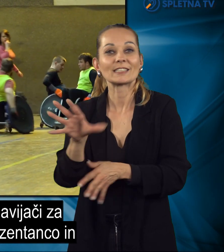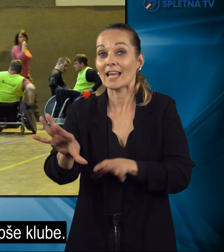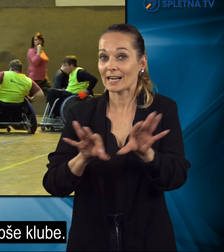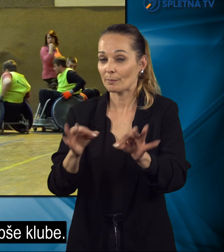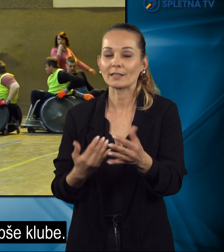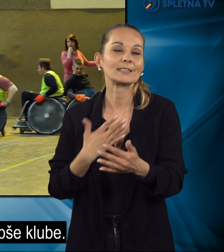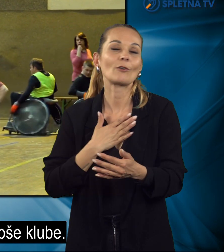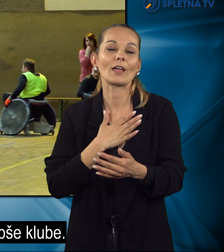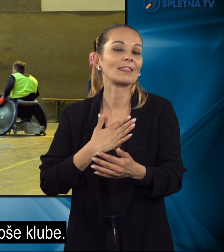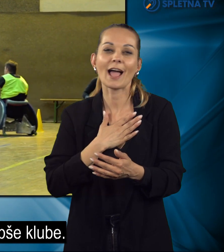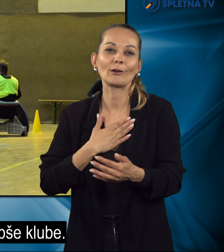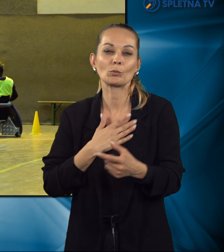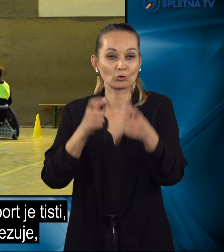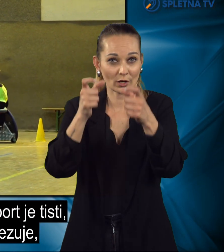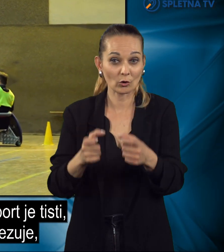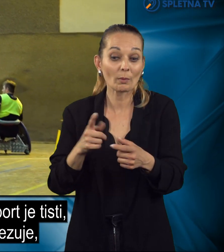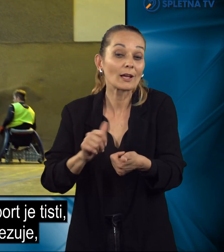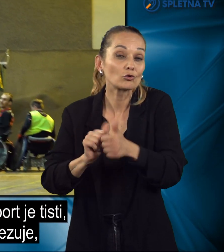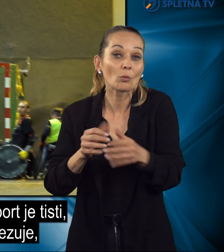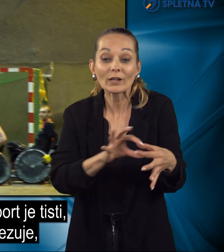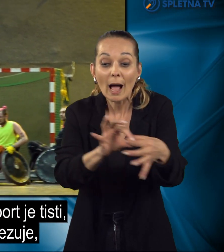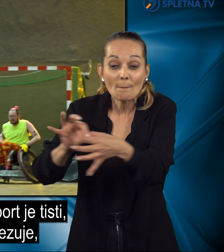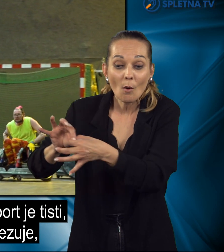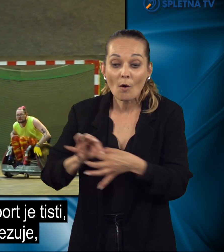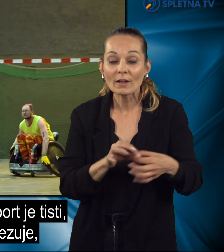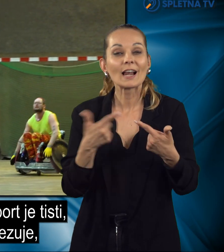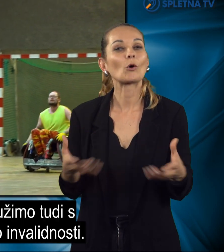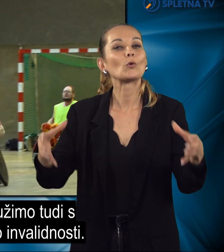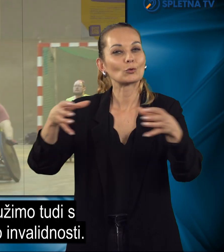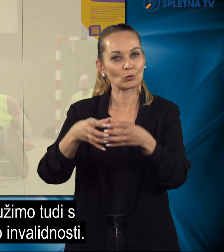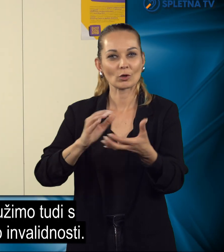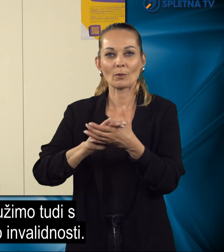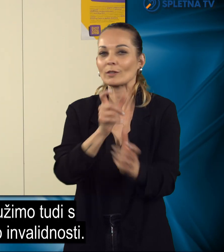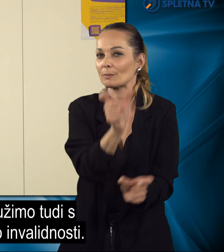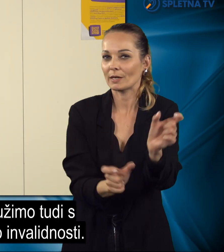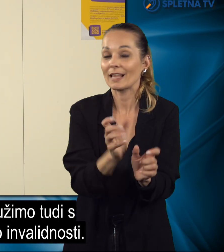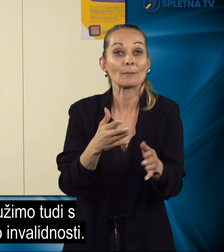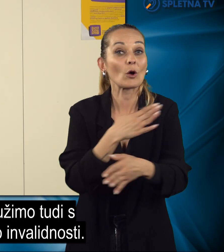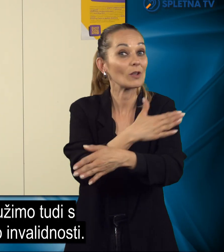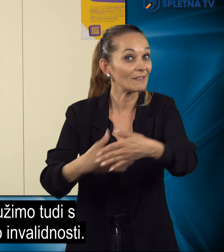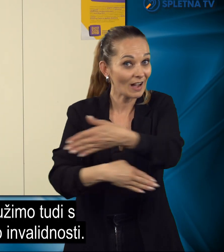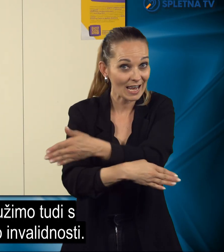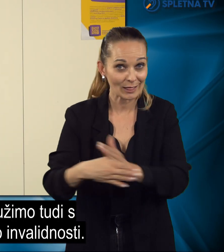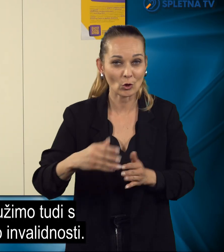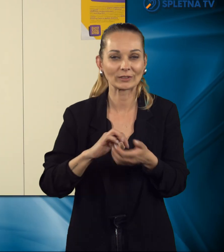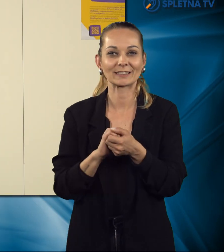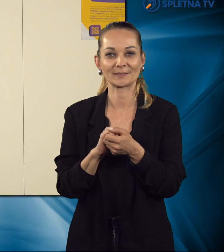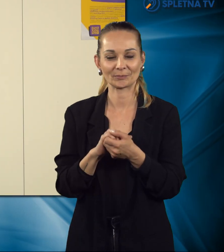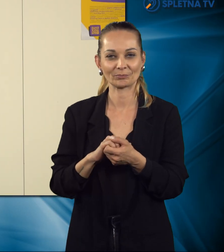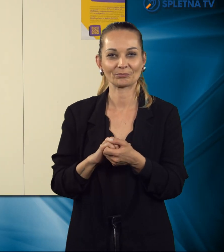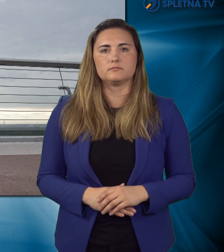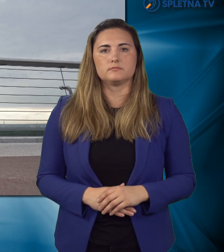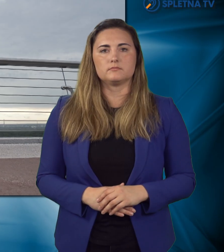reprezentanco in za svoje najljubše klube. Nenazadnje šport je tisti, ki nas povezuje, ki se lahko družimo tudi s prijatelji, ki nimajo invalidnosti.